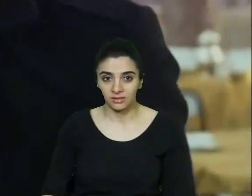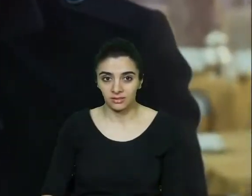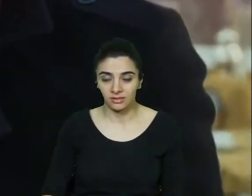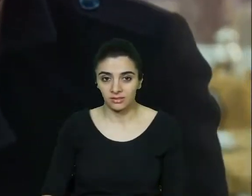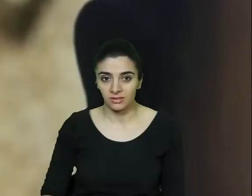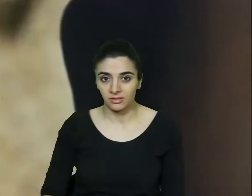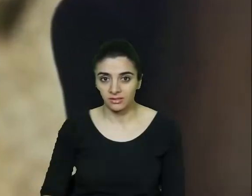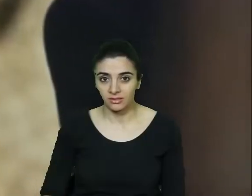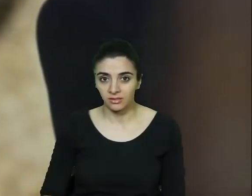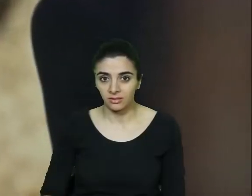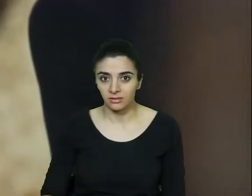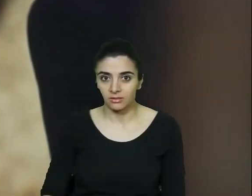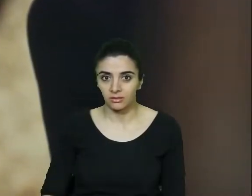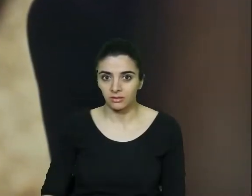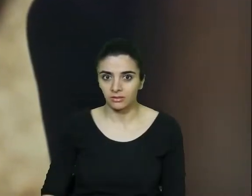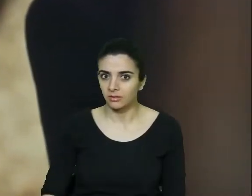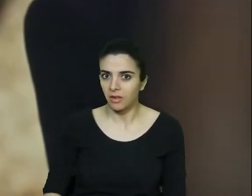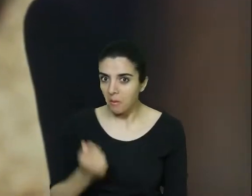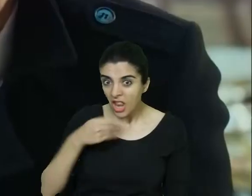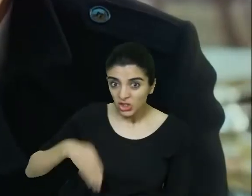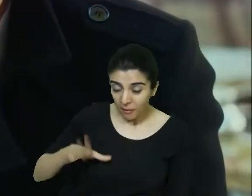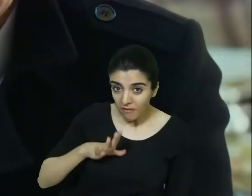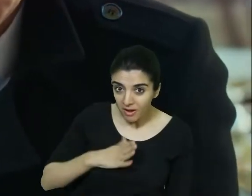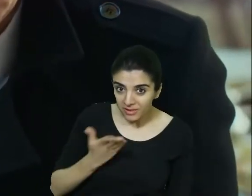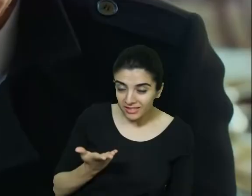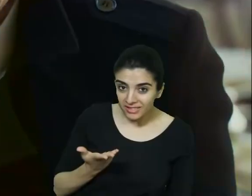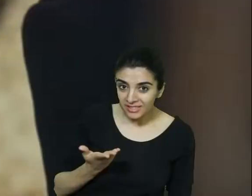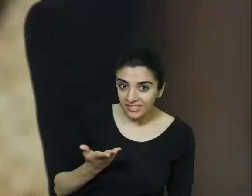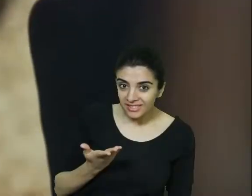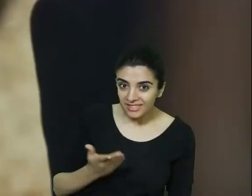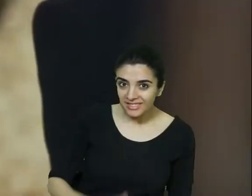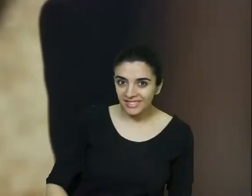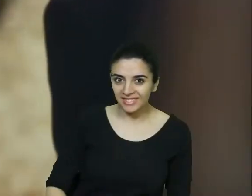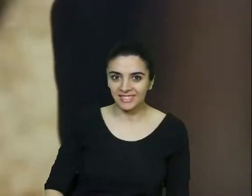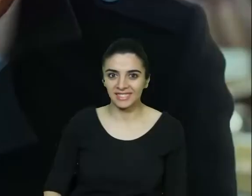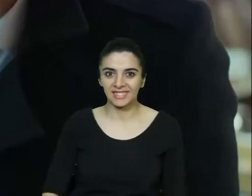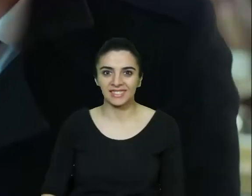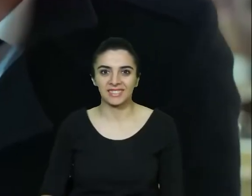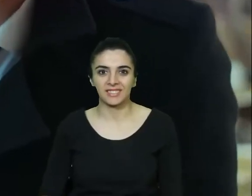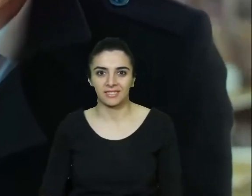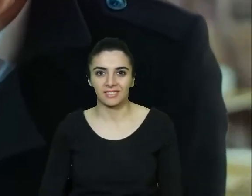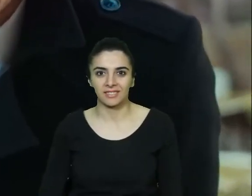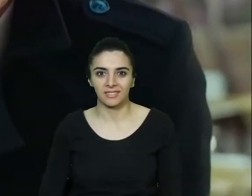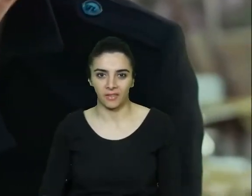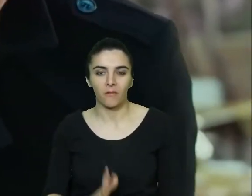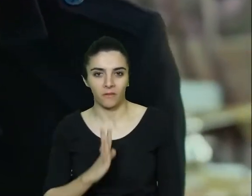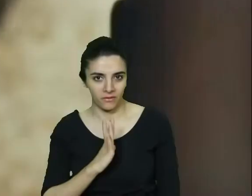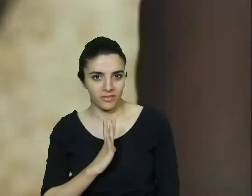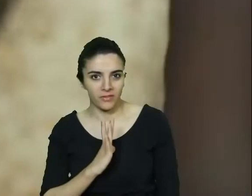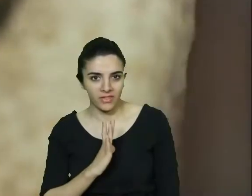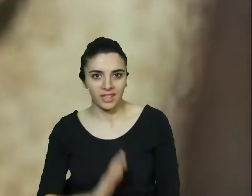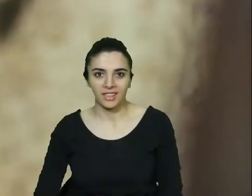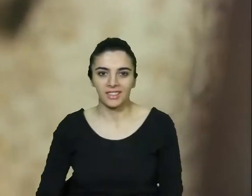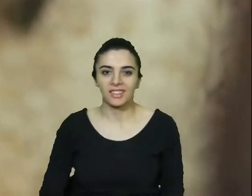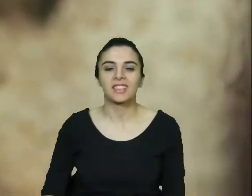eğildi. Kıza gazoz alacak para var mı lan cebinde? Pıs pıs sırıttı. Ha? Var.